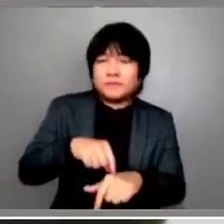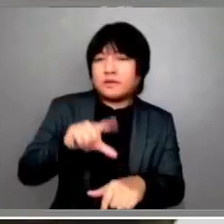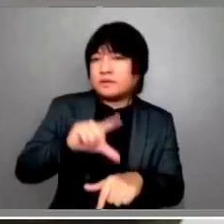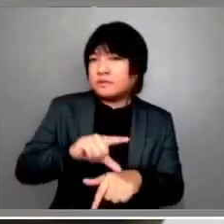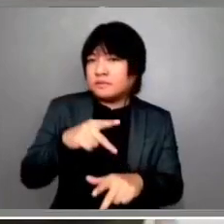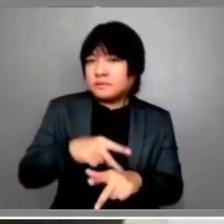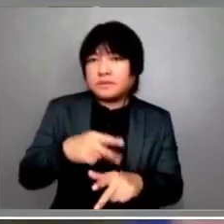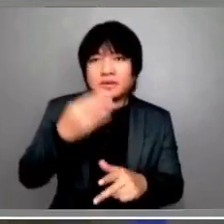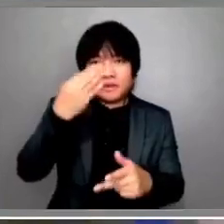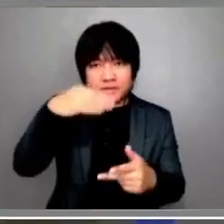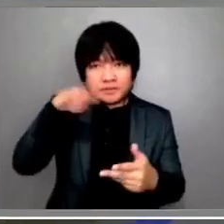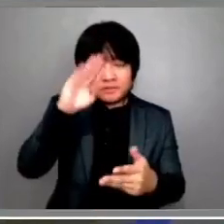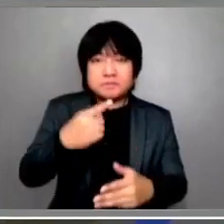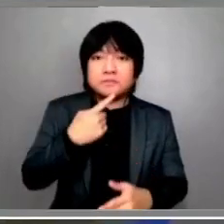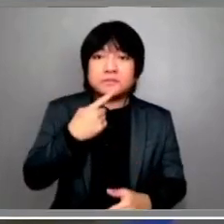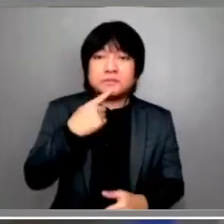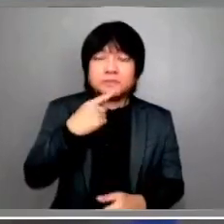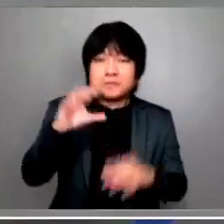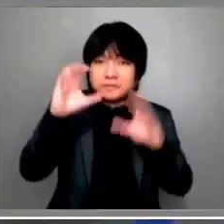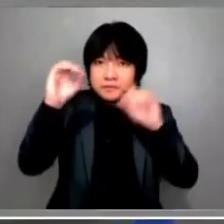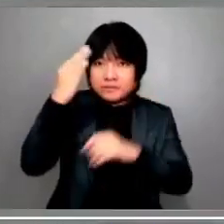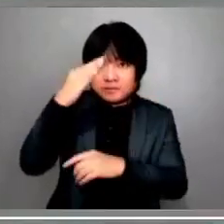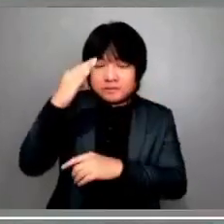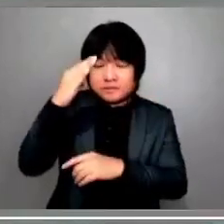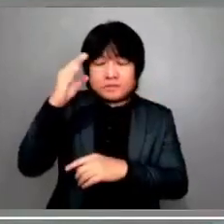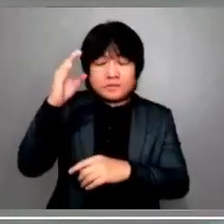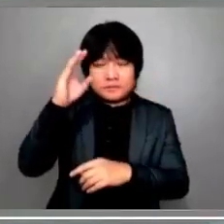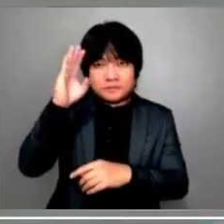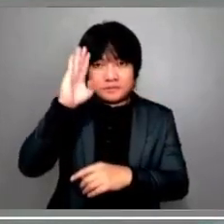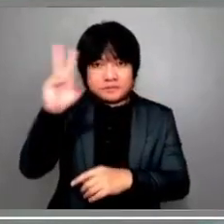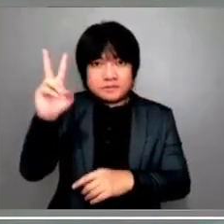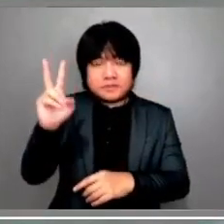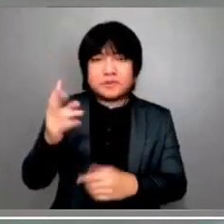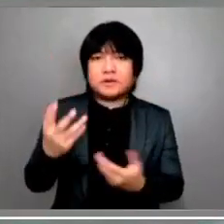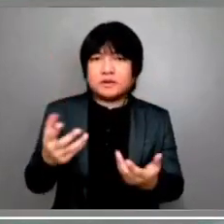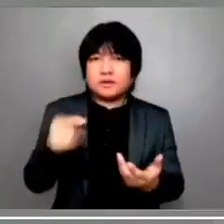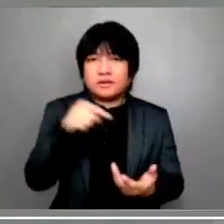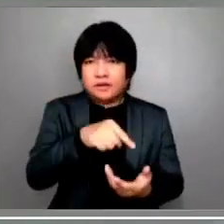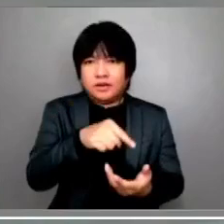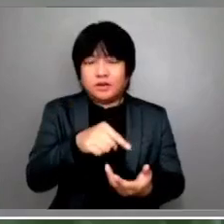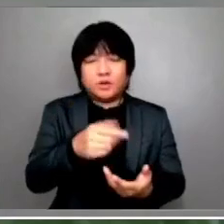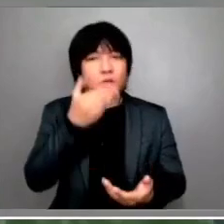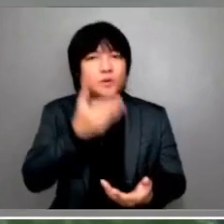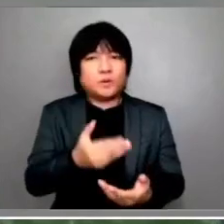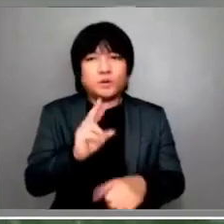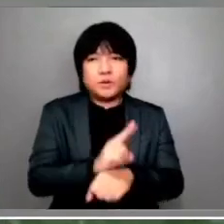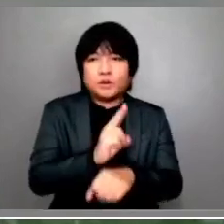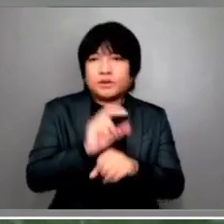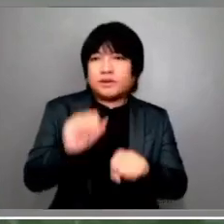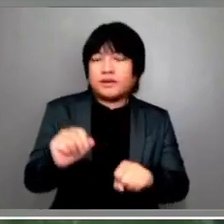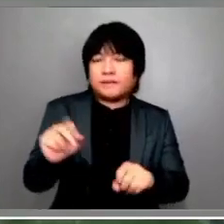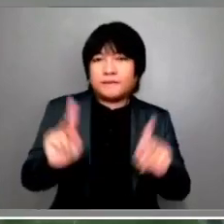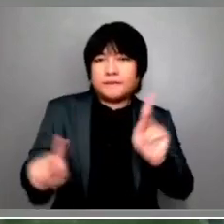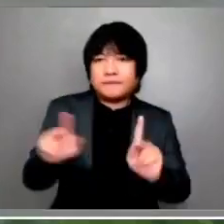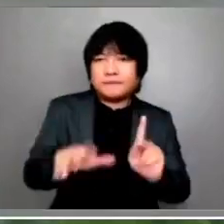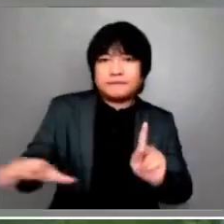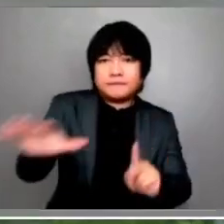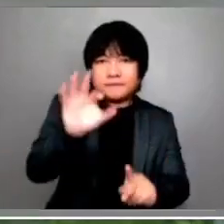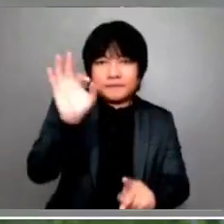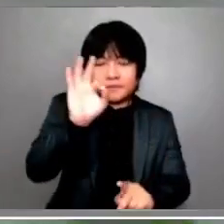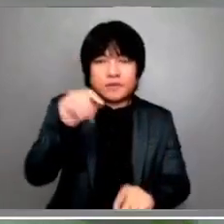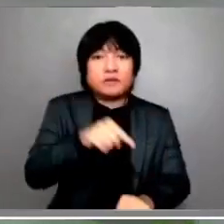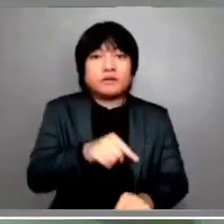na serbisyo ang supply ng tubig Pero sa tingin niya ay karapatan ng mamamayan na maasahan ng pamalaan para ang tubig ay narian para sa